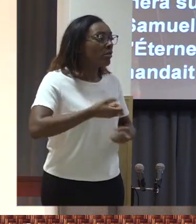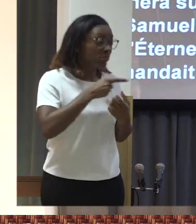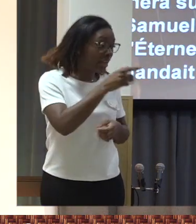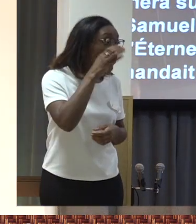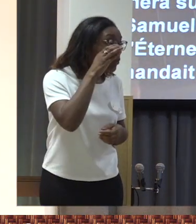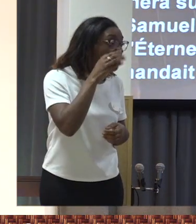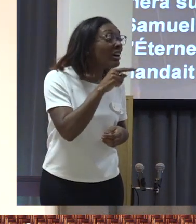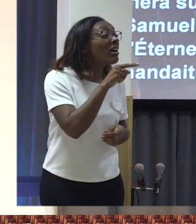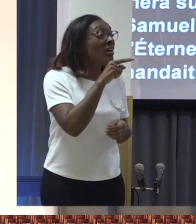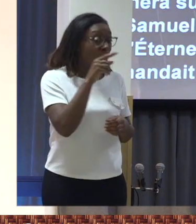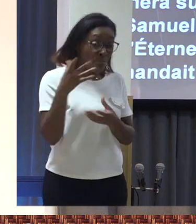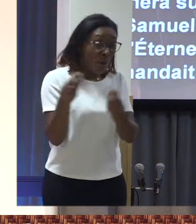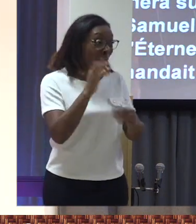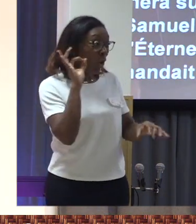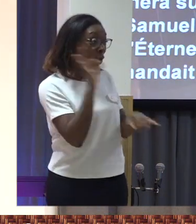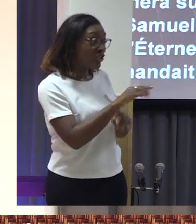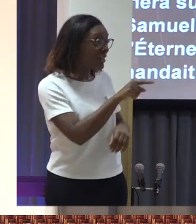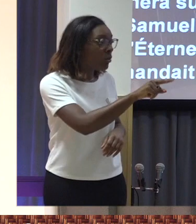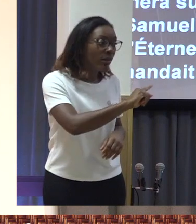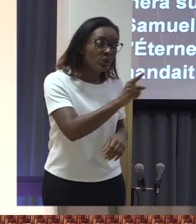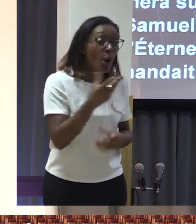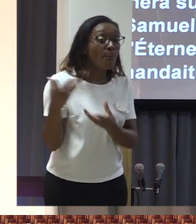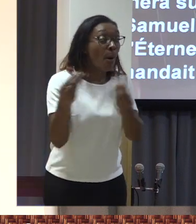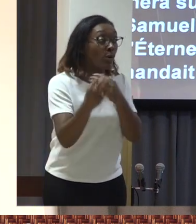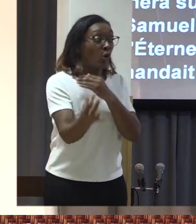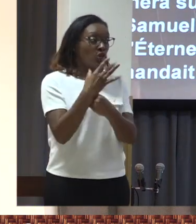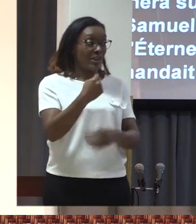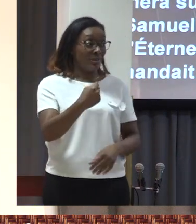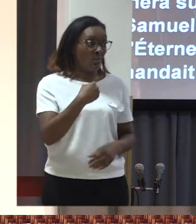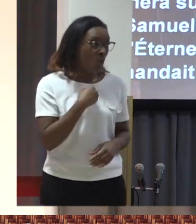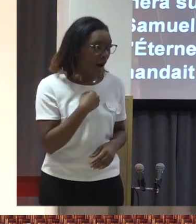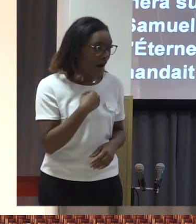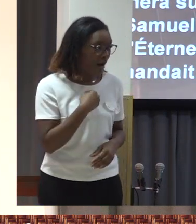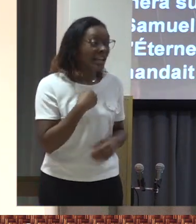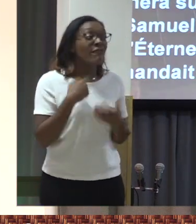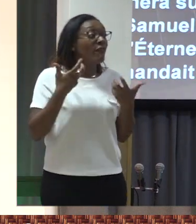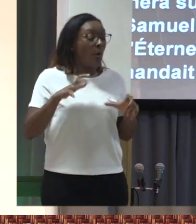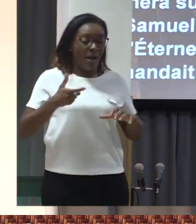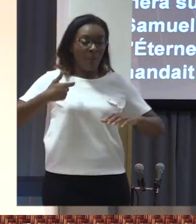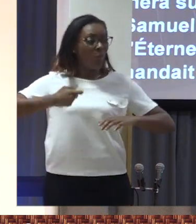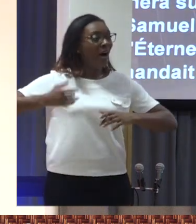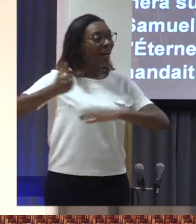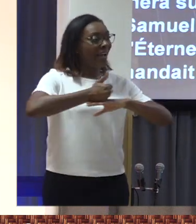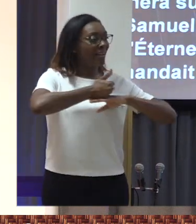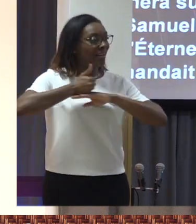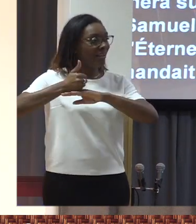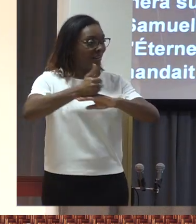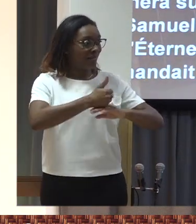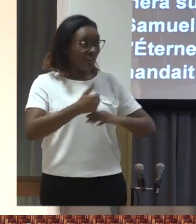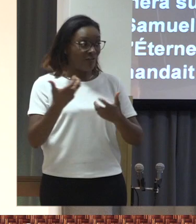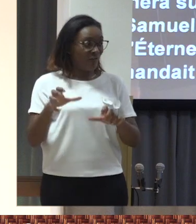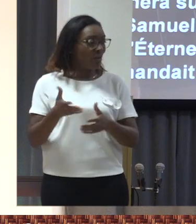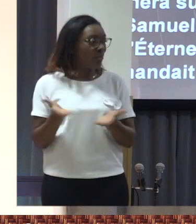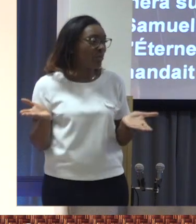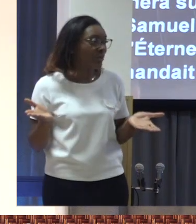qu'il rejette, c'est moi qu'il rejette, afin que je ne règne plus sur eux. » Ils